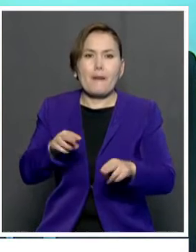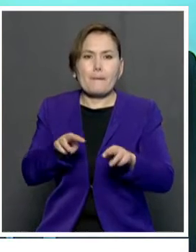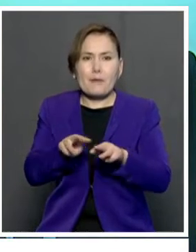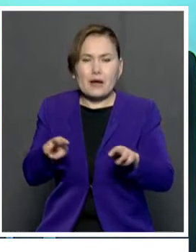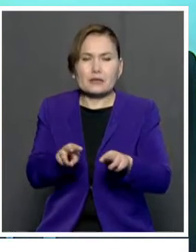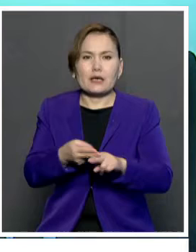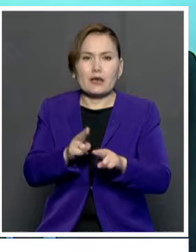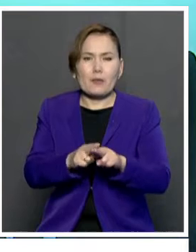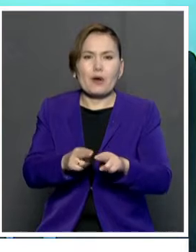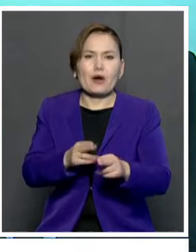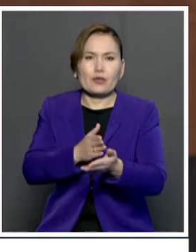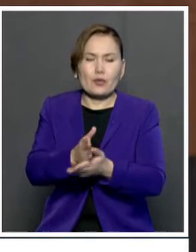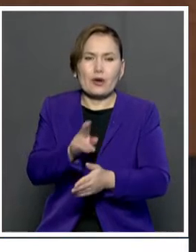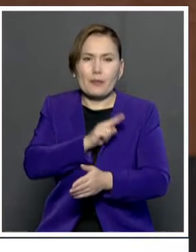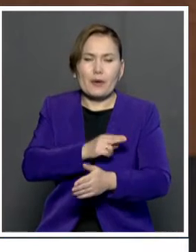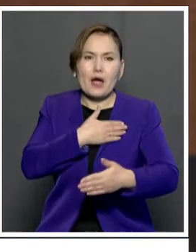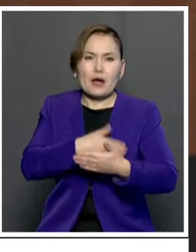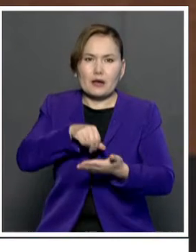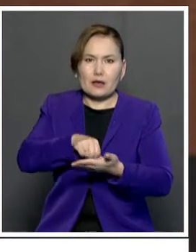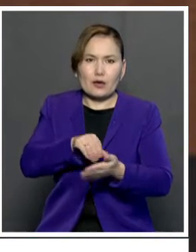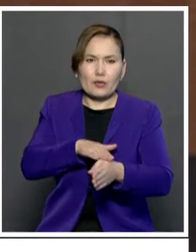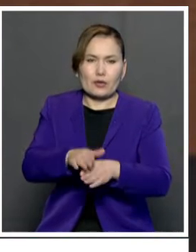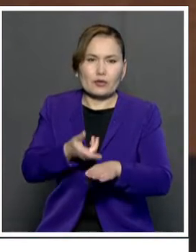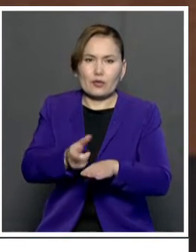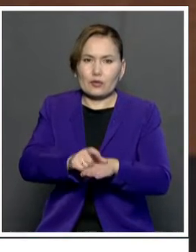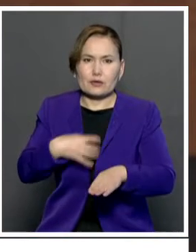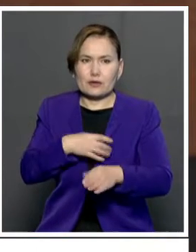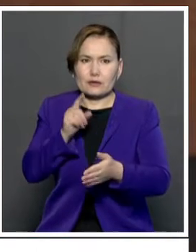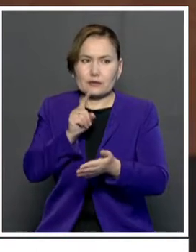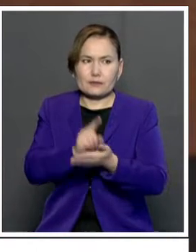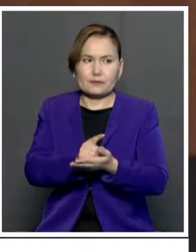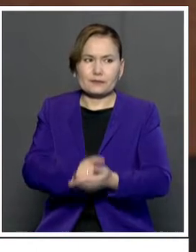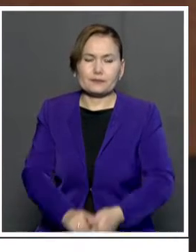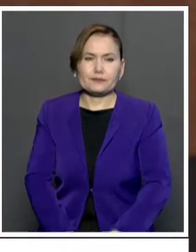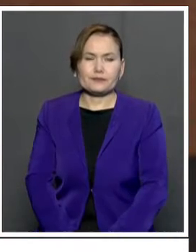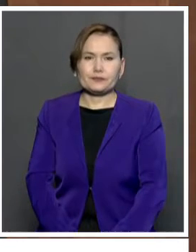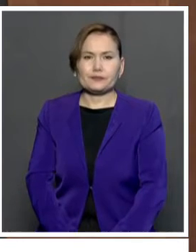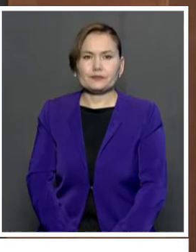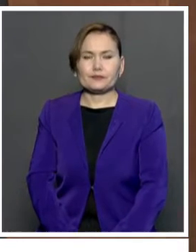мен Сенат осы бағытта өзара белсенді іс-қимыл жасауы тиіс деп санайды.